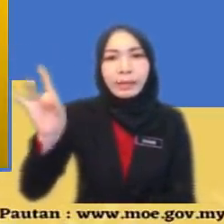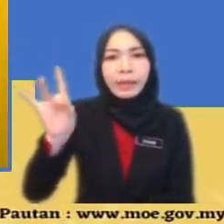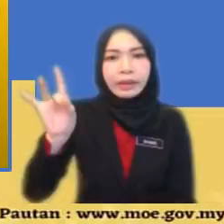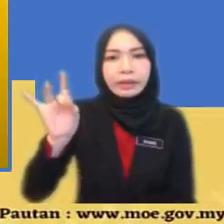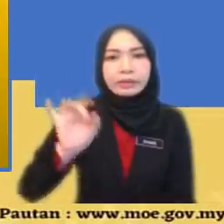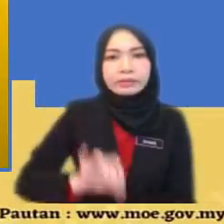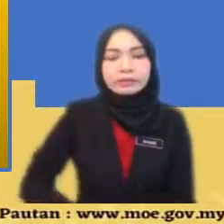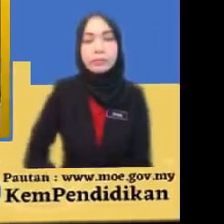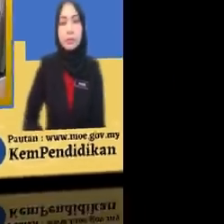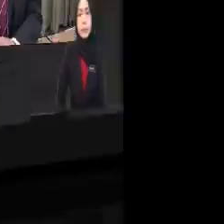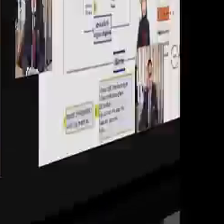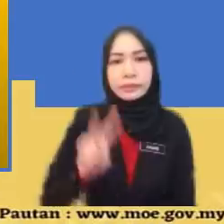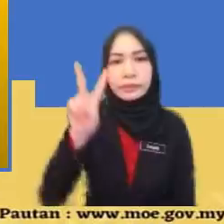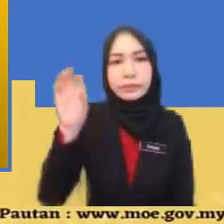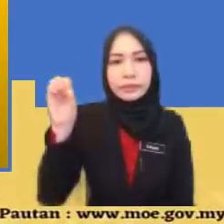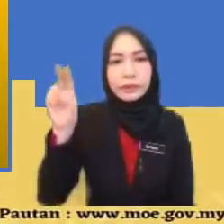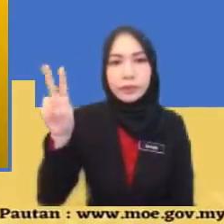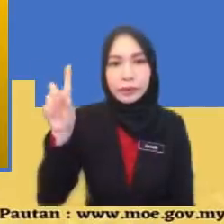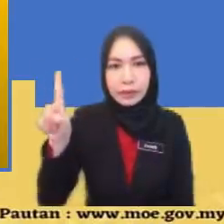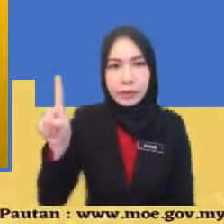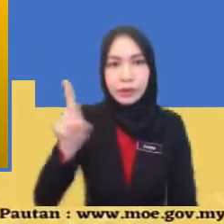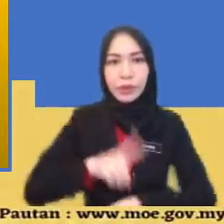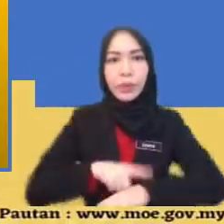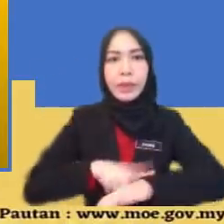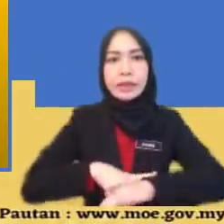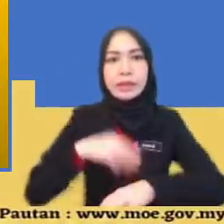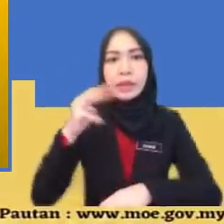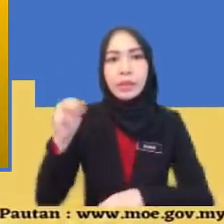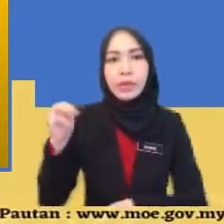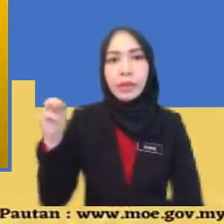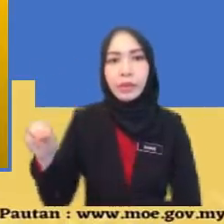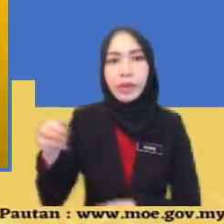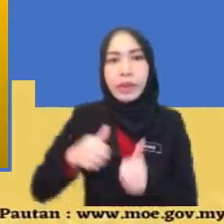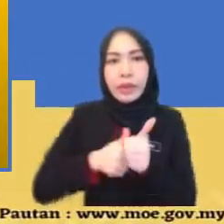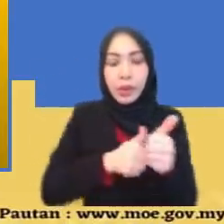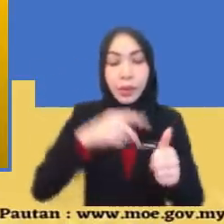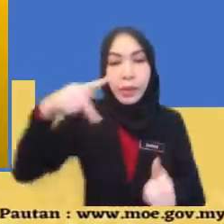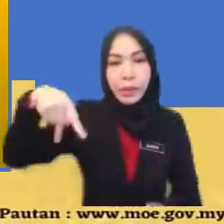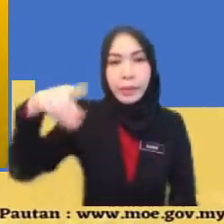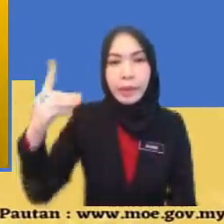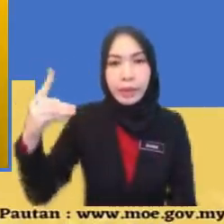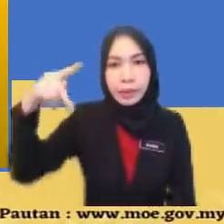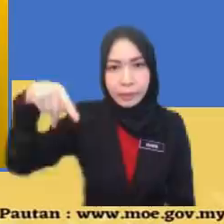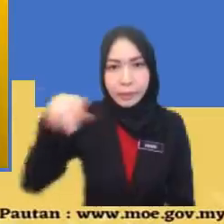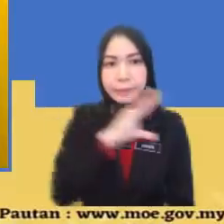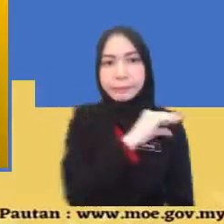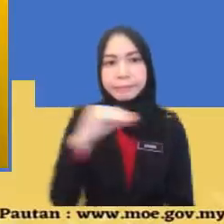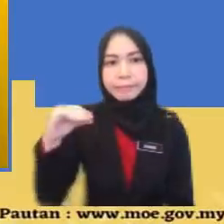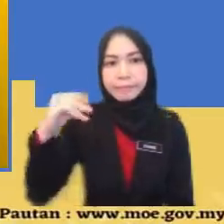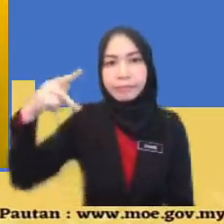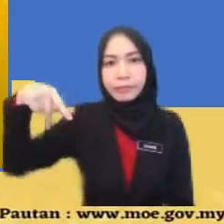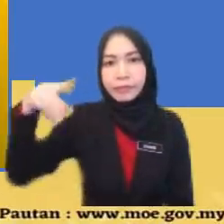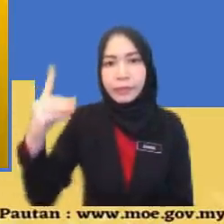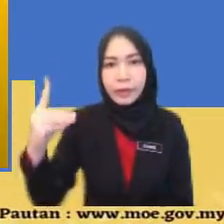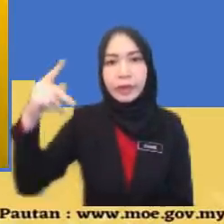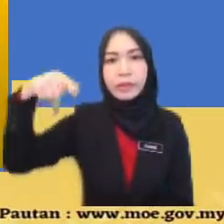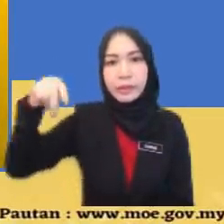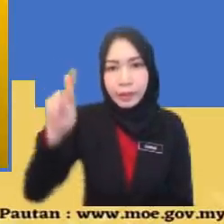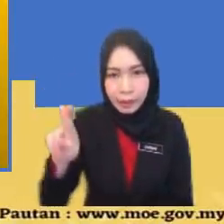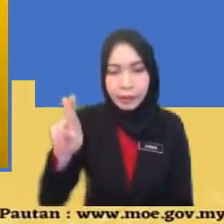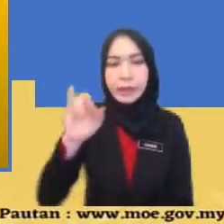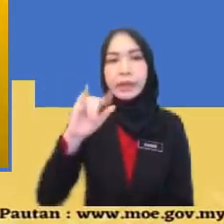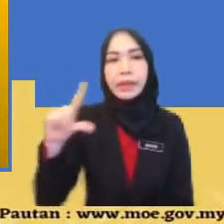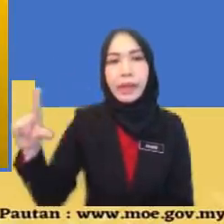mengikuti PDP dan juga pdpa adalah sebanyak 700an peraturan ini diperoleh dari pada maklumat